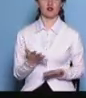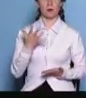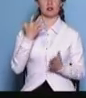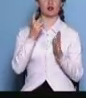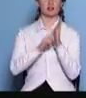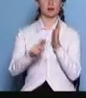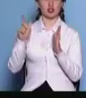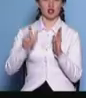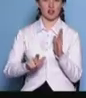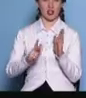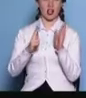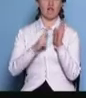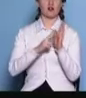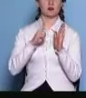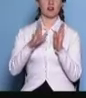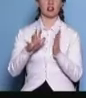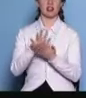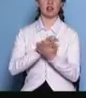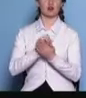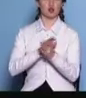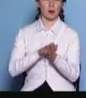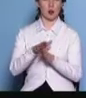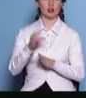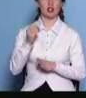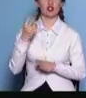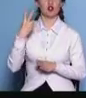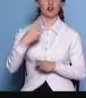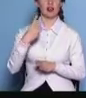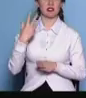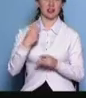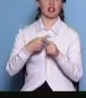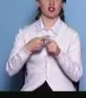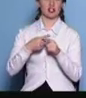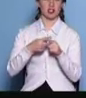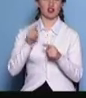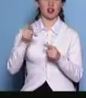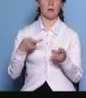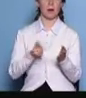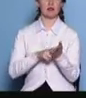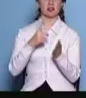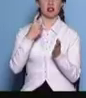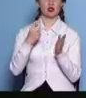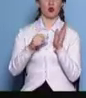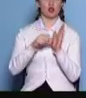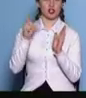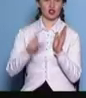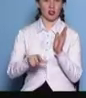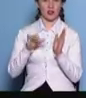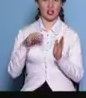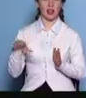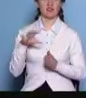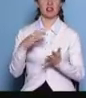570 человек. 8 квартир разрушены полностью, еще 23 частично. В них прописаны 106 человек. Все они